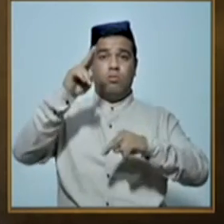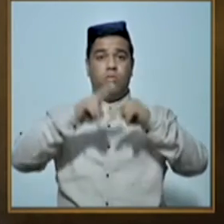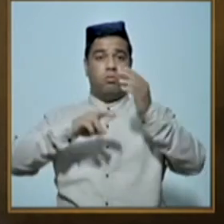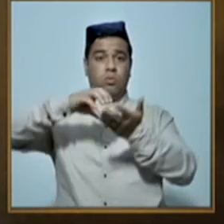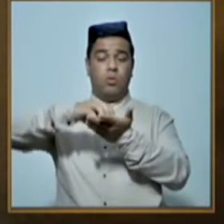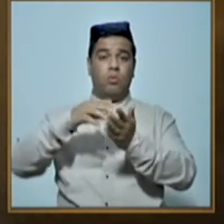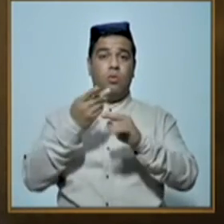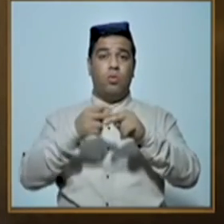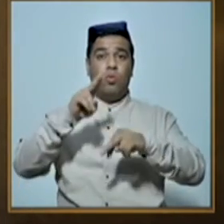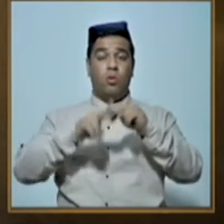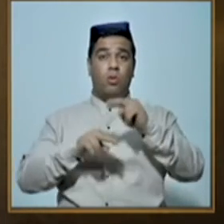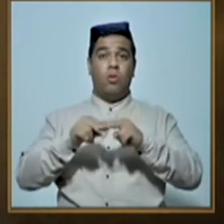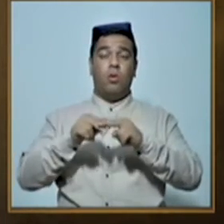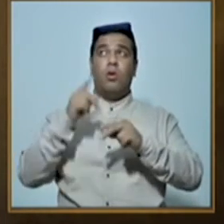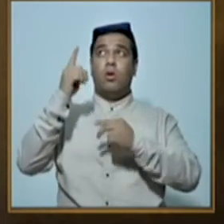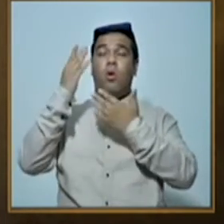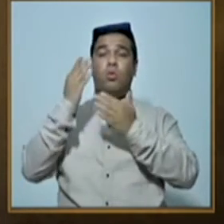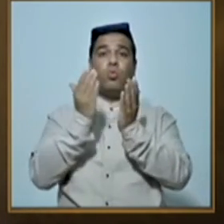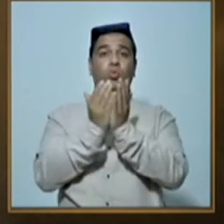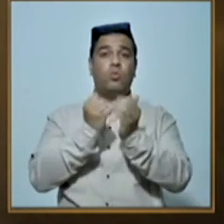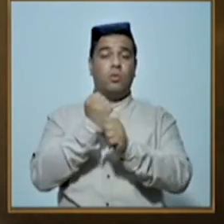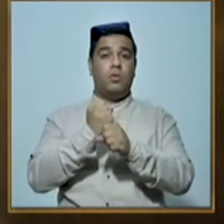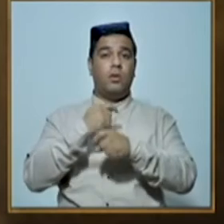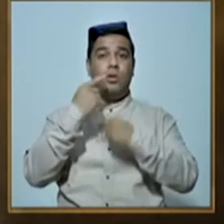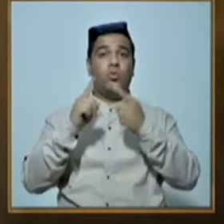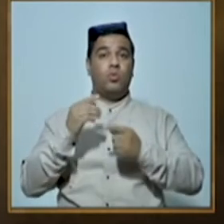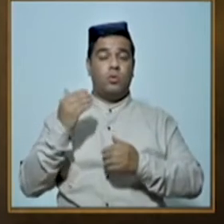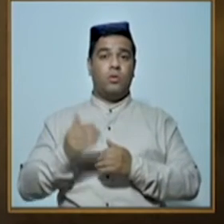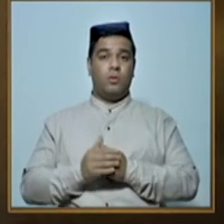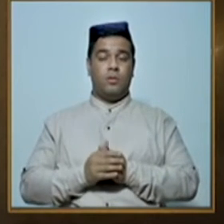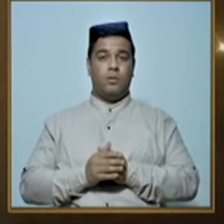quryapti, duosini qaranglar. Robbana taqabbal minna.